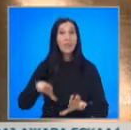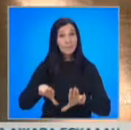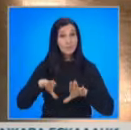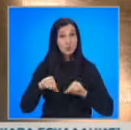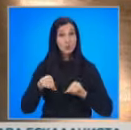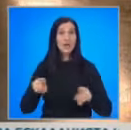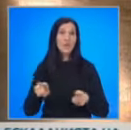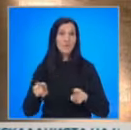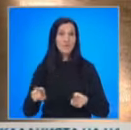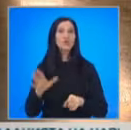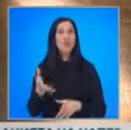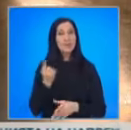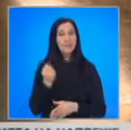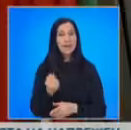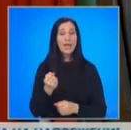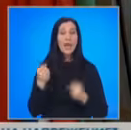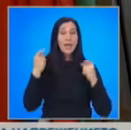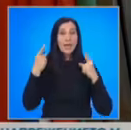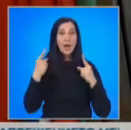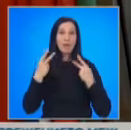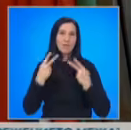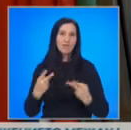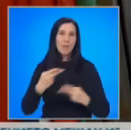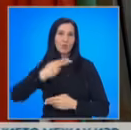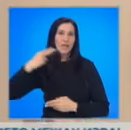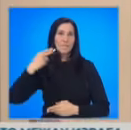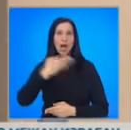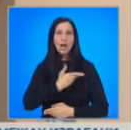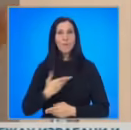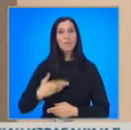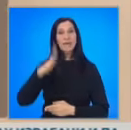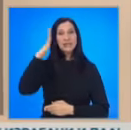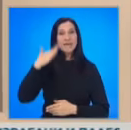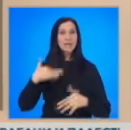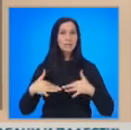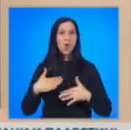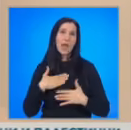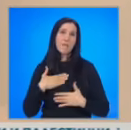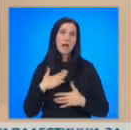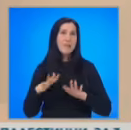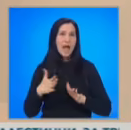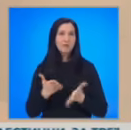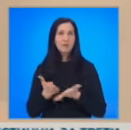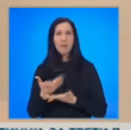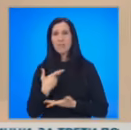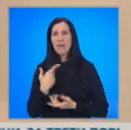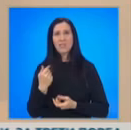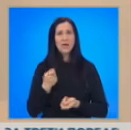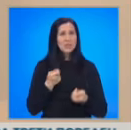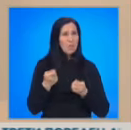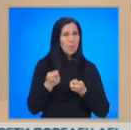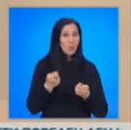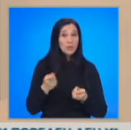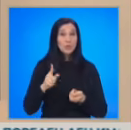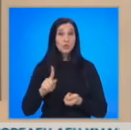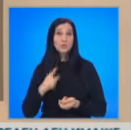Приемствеността в управлението ще намери най-ярко изражение и по темата Република Северна Македония. Има някакво, според мен, спекулации, които се